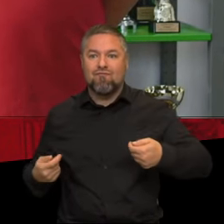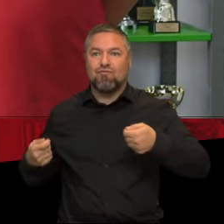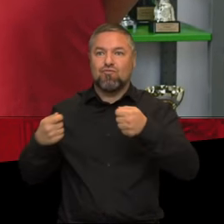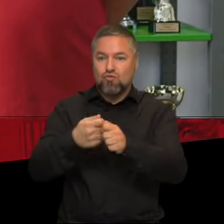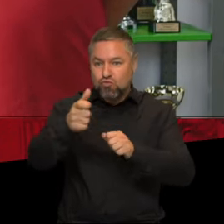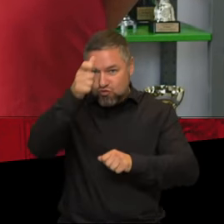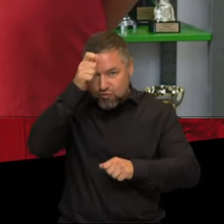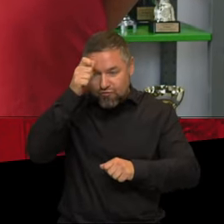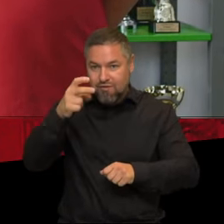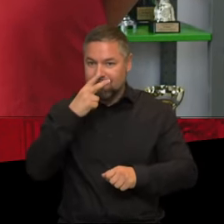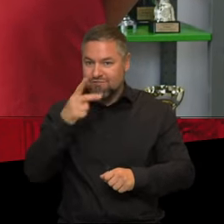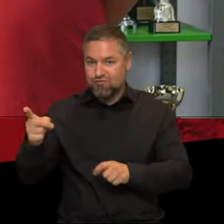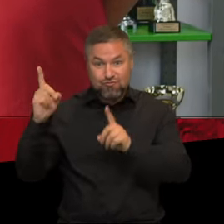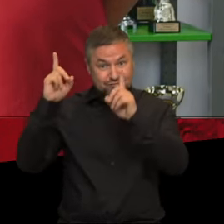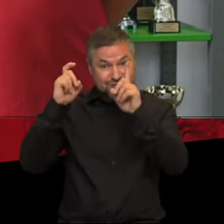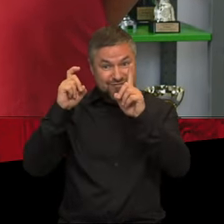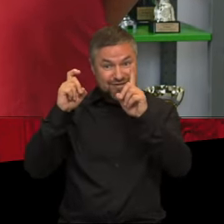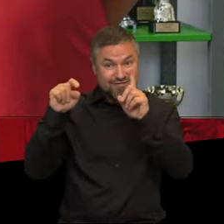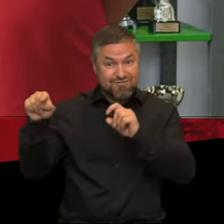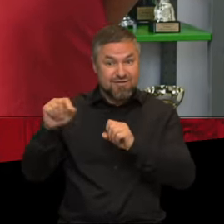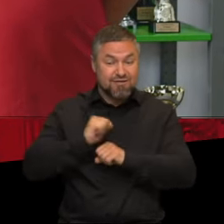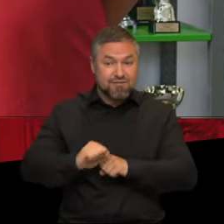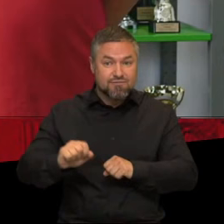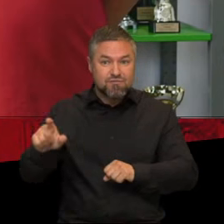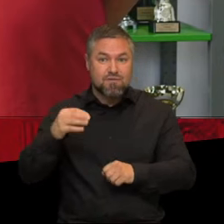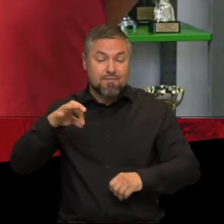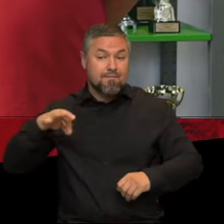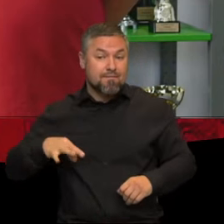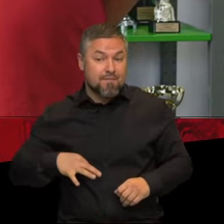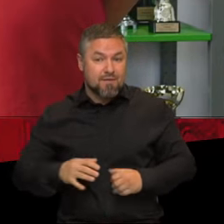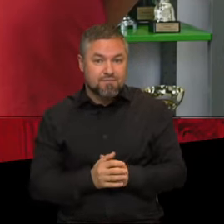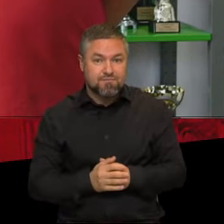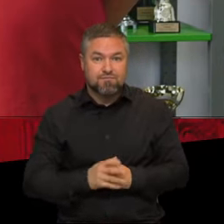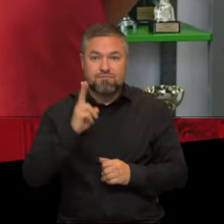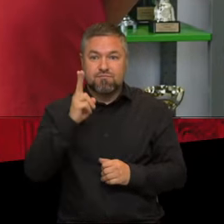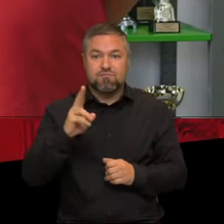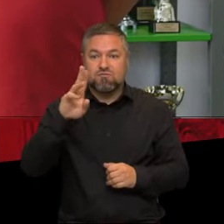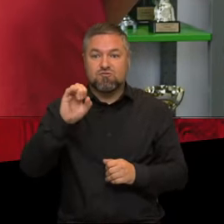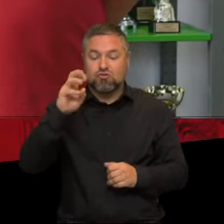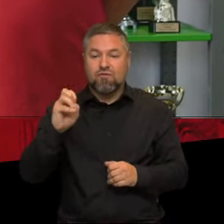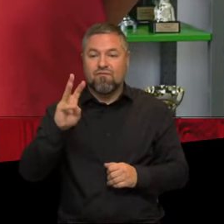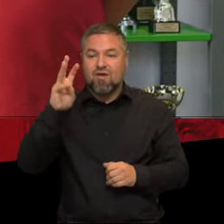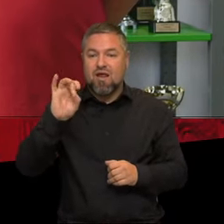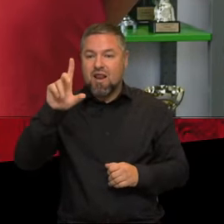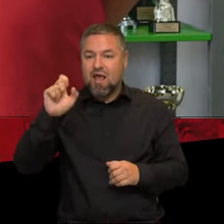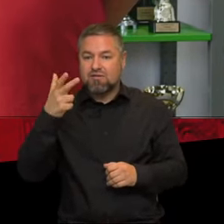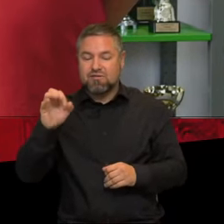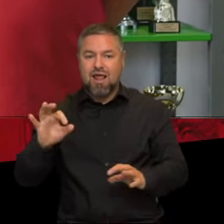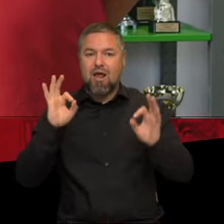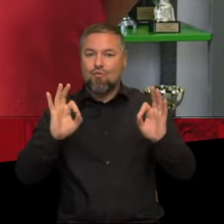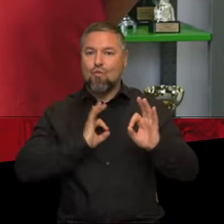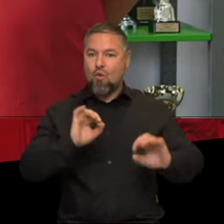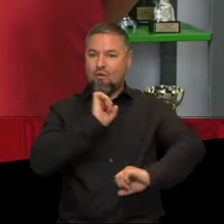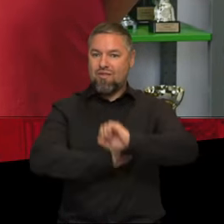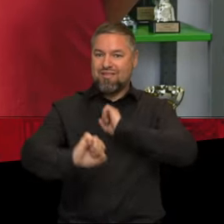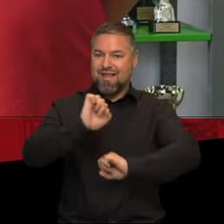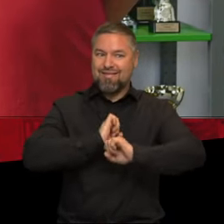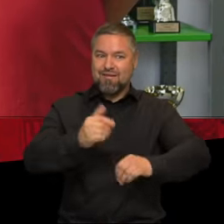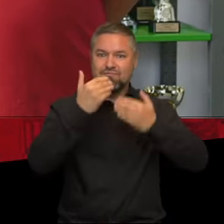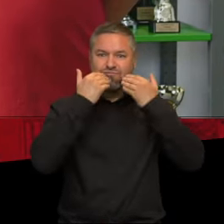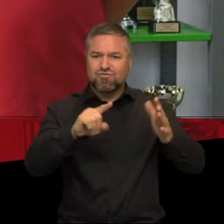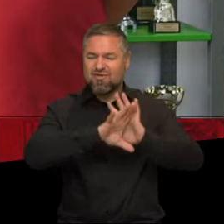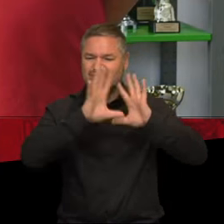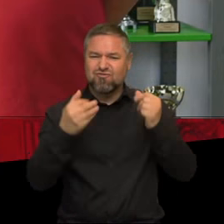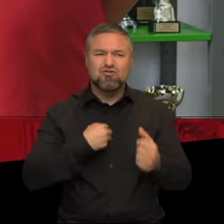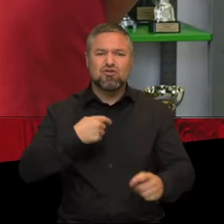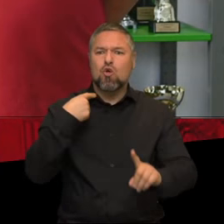z człowiekiem, którego widzicie na tym zdjęciu. Jest to pan Krzysztof Węglarski, mój aktualny trener i to jemu zawdzięczam wszystkie